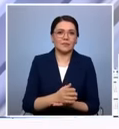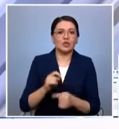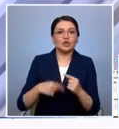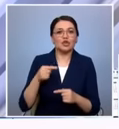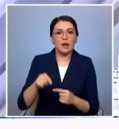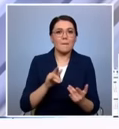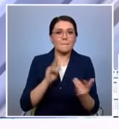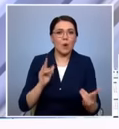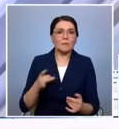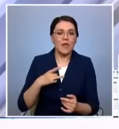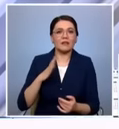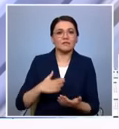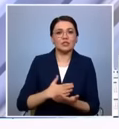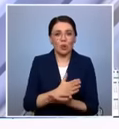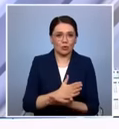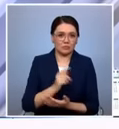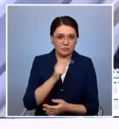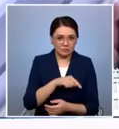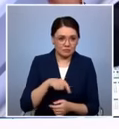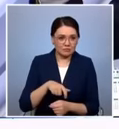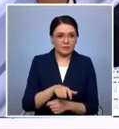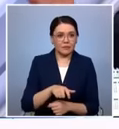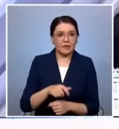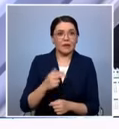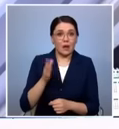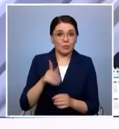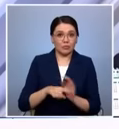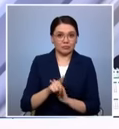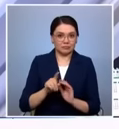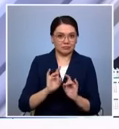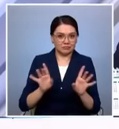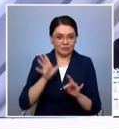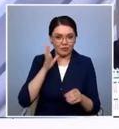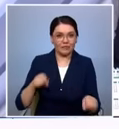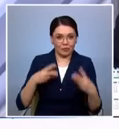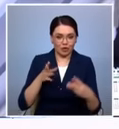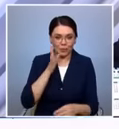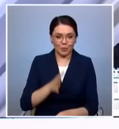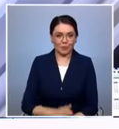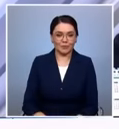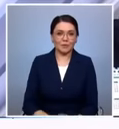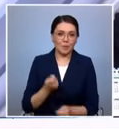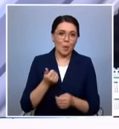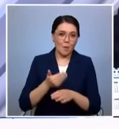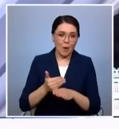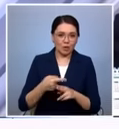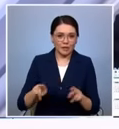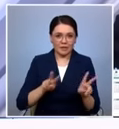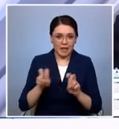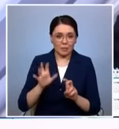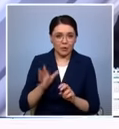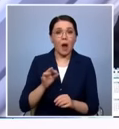Хабиров не менее упорно платил этим двум министрам гигантские министерские зарплаты из